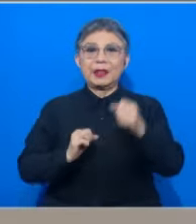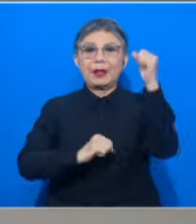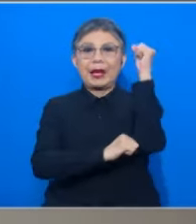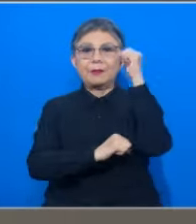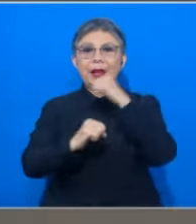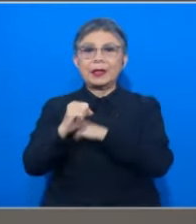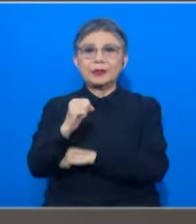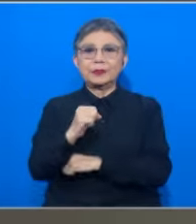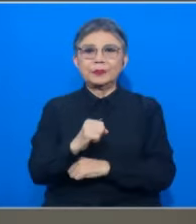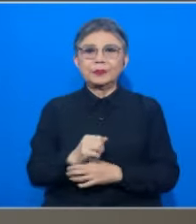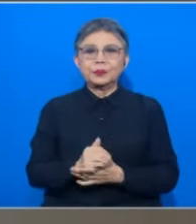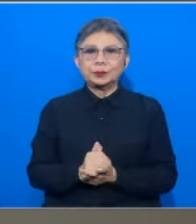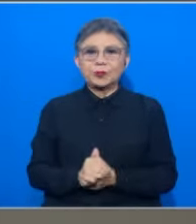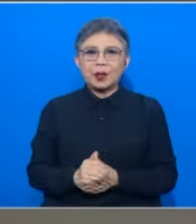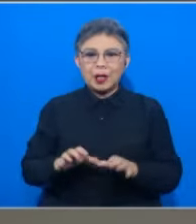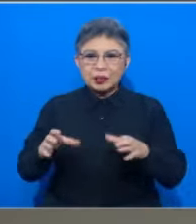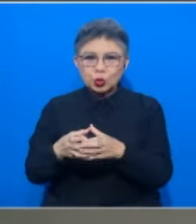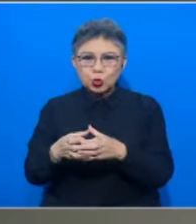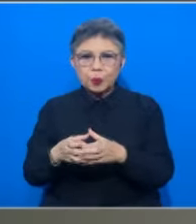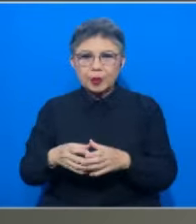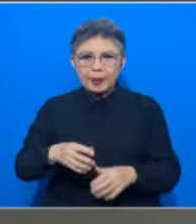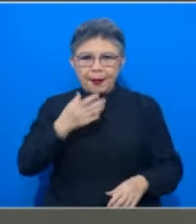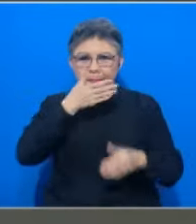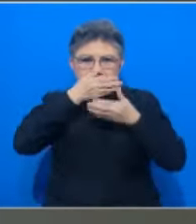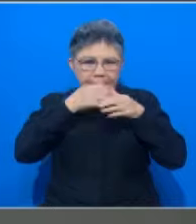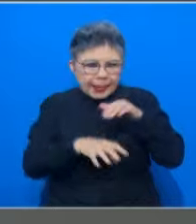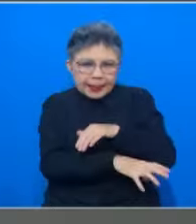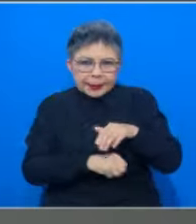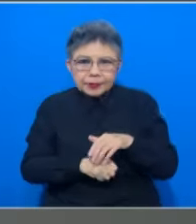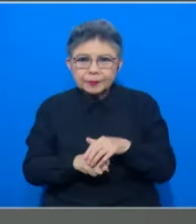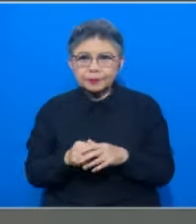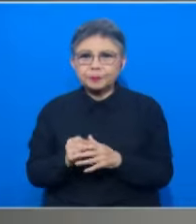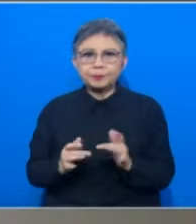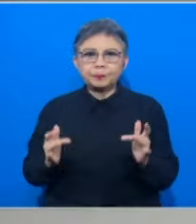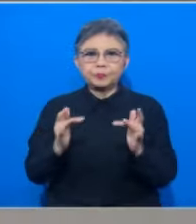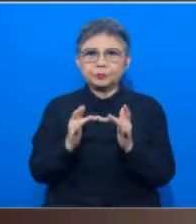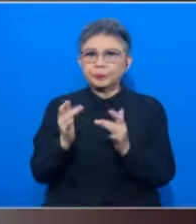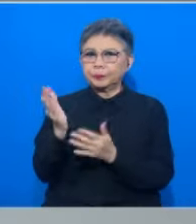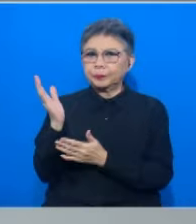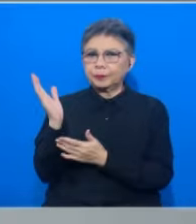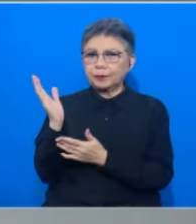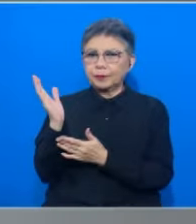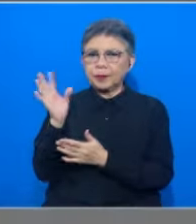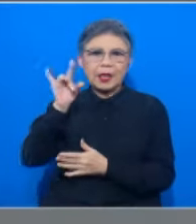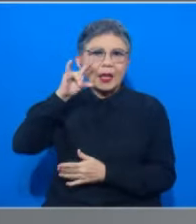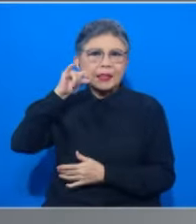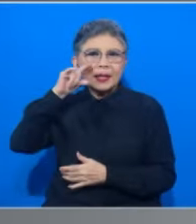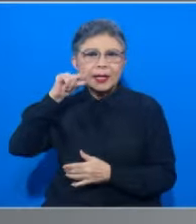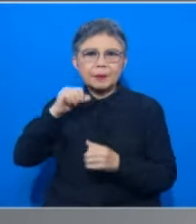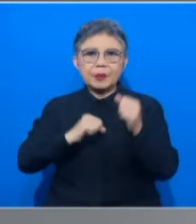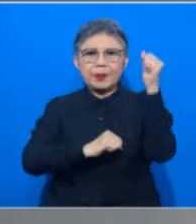Selatan, dibobol kawanan maling. Dalam video viral yang diupload salah satu akun Instagram Palembang pada Minggu